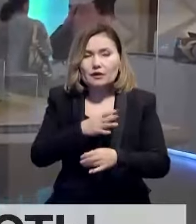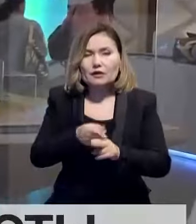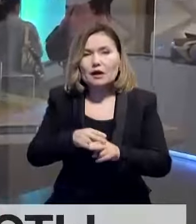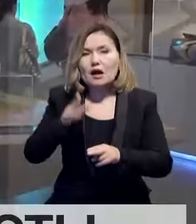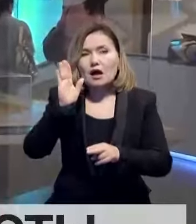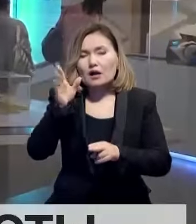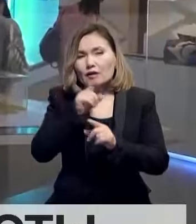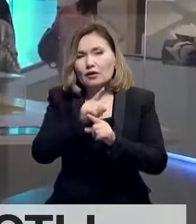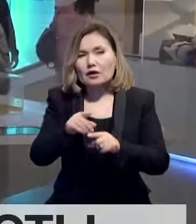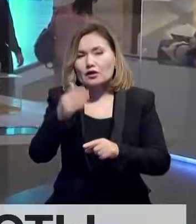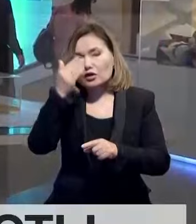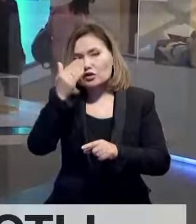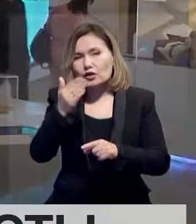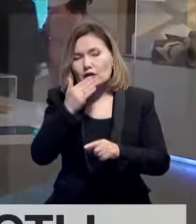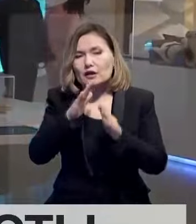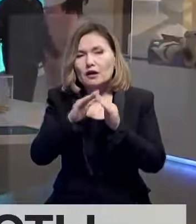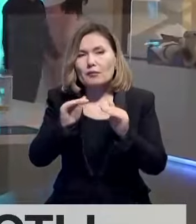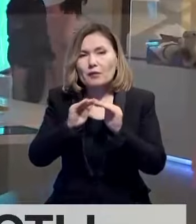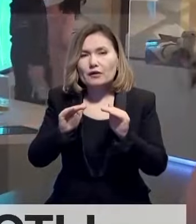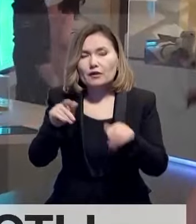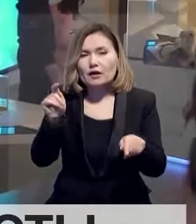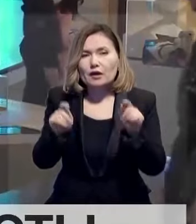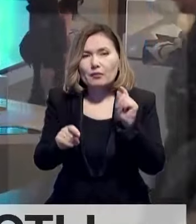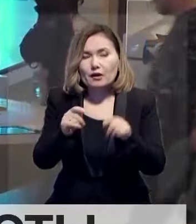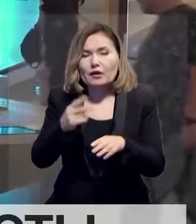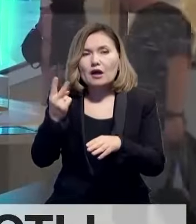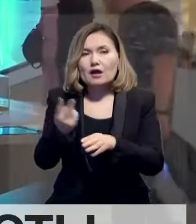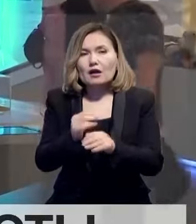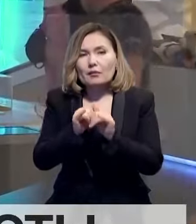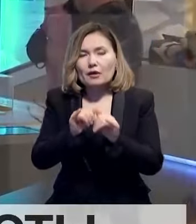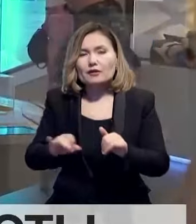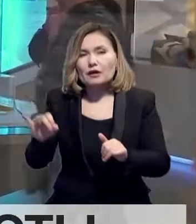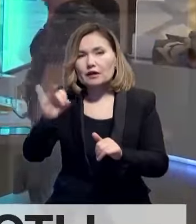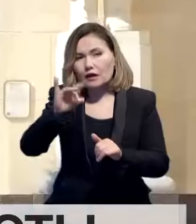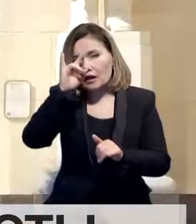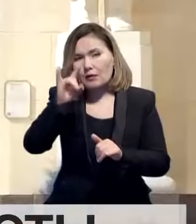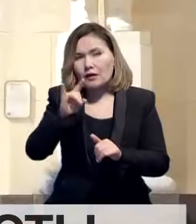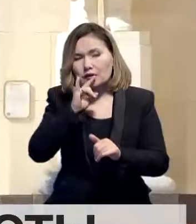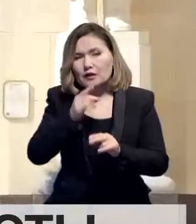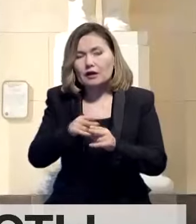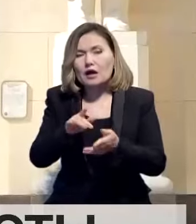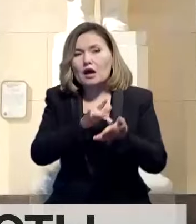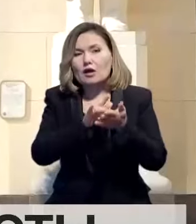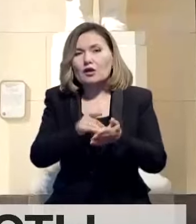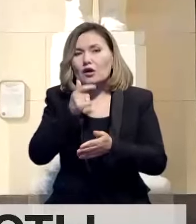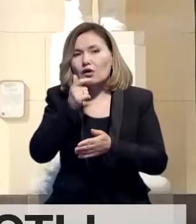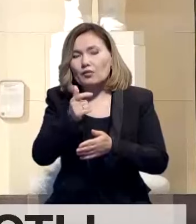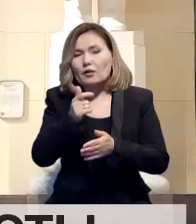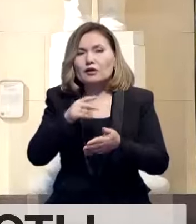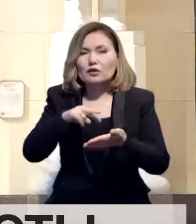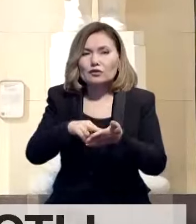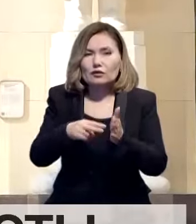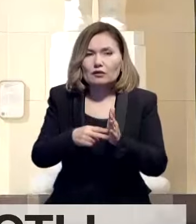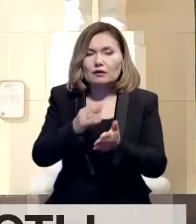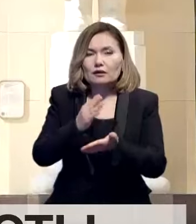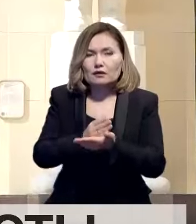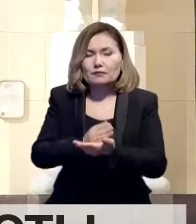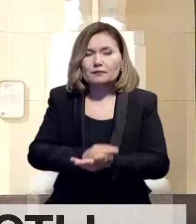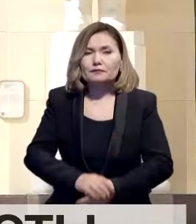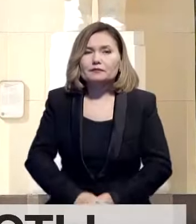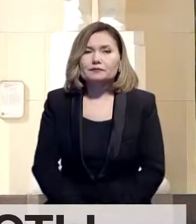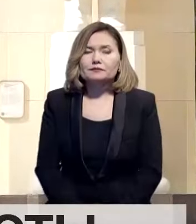Алдағы уақытта жазғы лагерге баратын балалардың санын еселеп, тарихи отан Қазақстанға экскурсия ұйымдастыру жолдары назарға алынды.